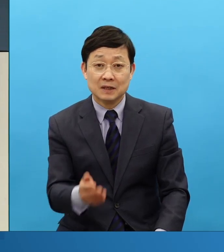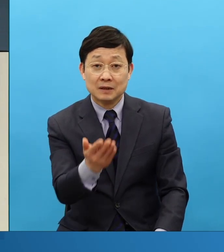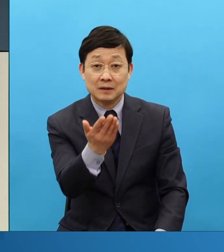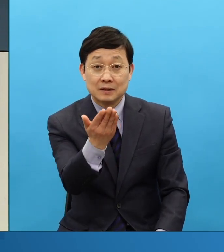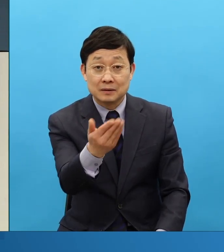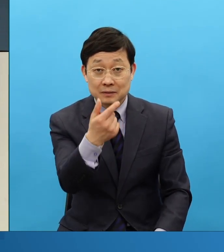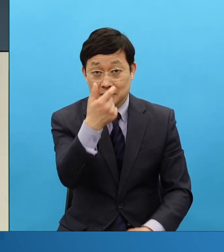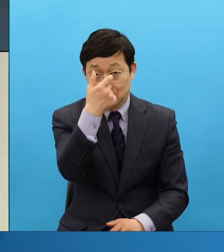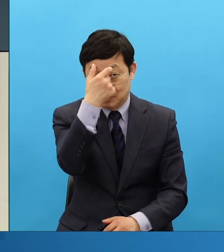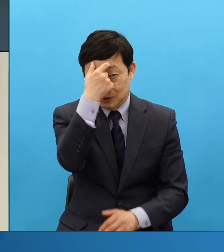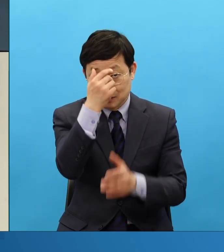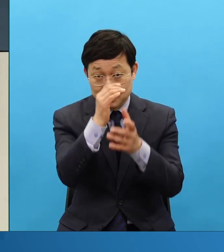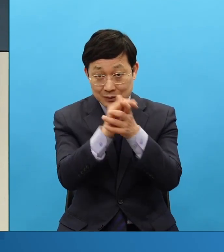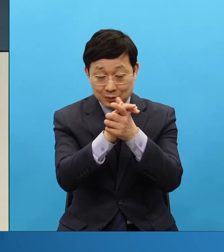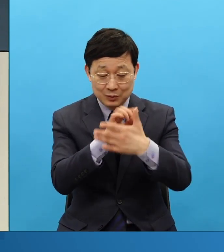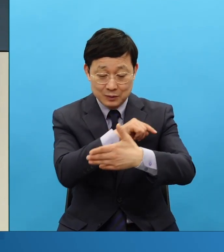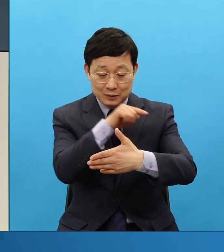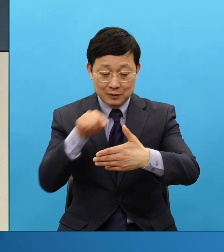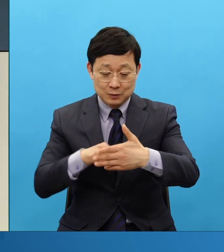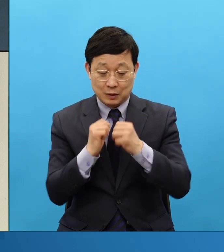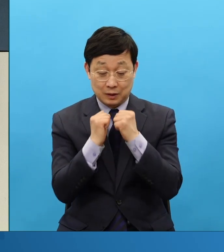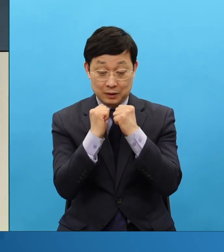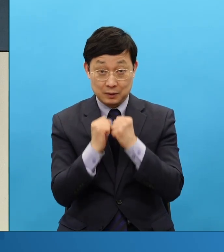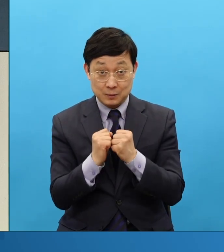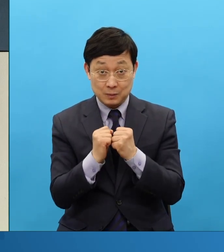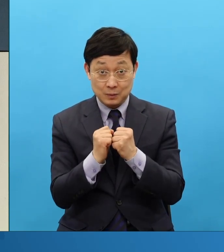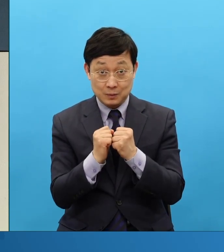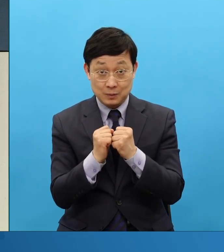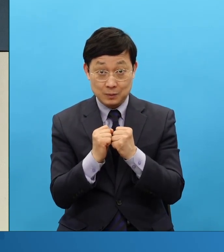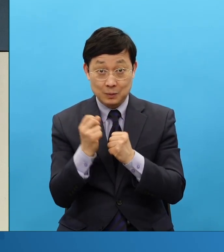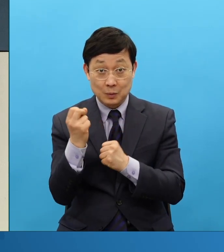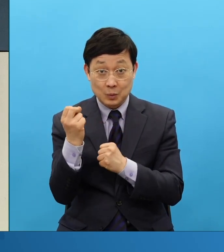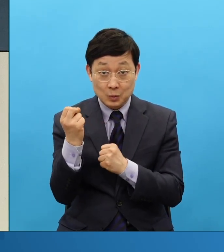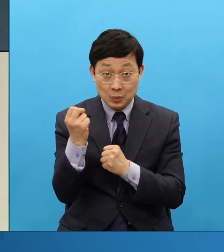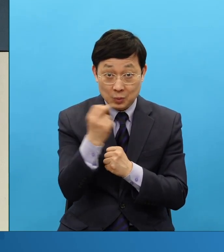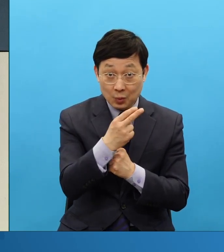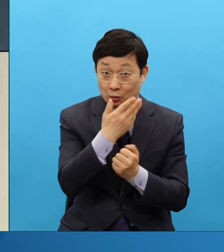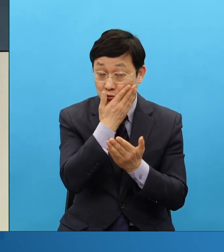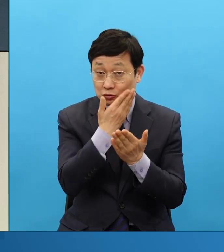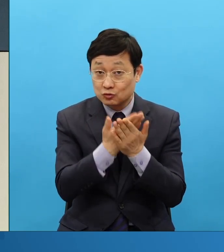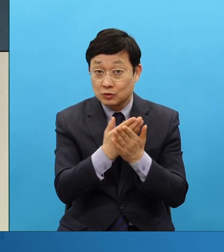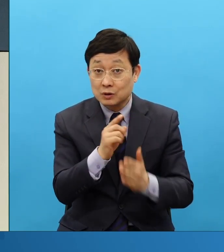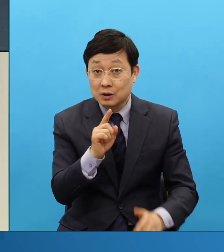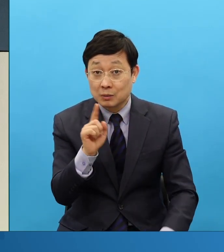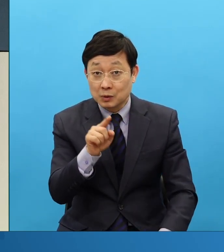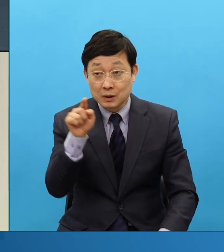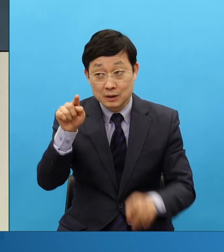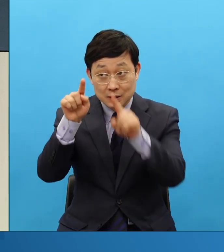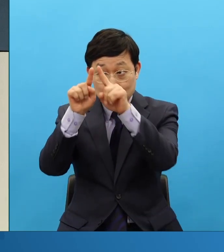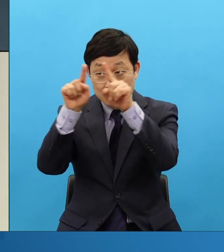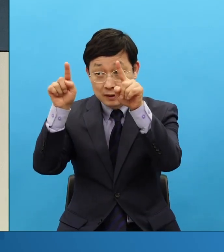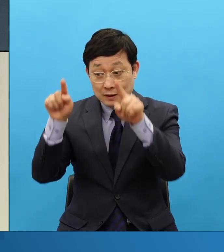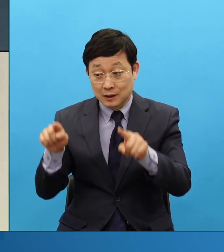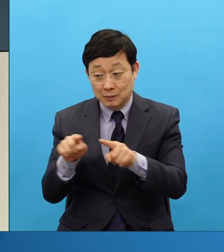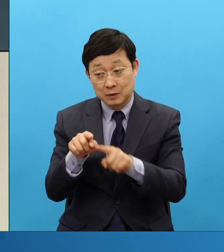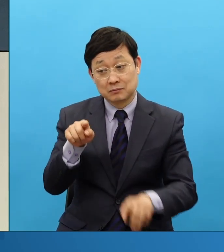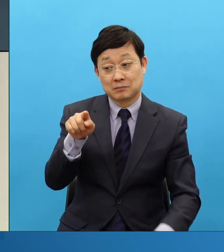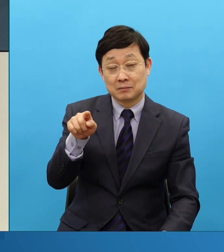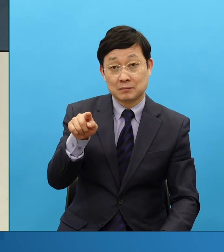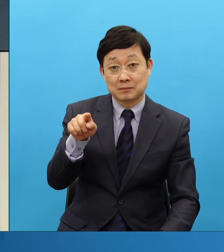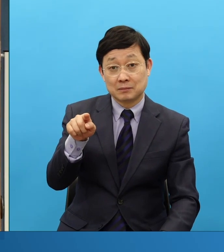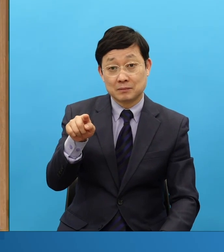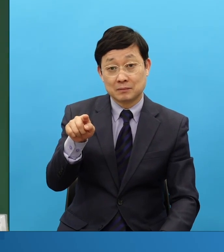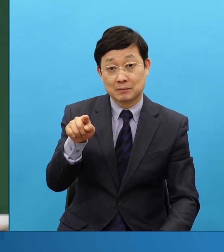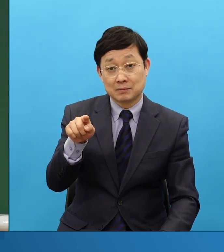있어야 되는 게 중요하고요. 그 다음 게 뭔 거니까. Being inside a prayer is important, but what comes after that?